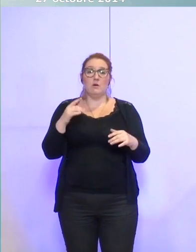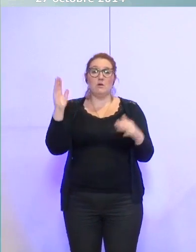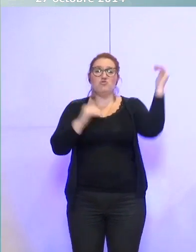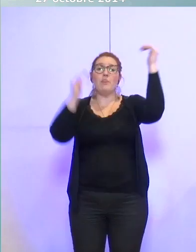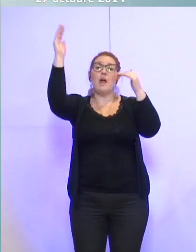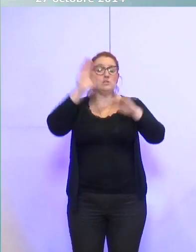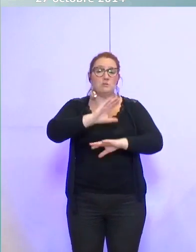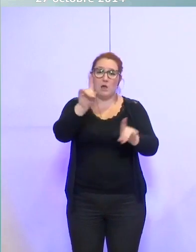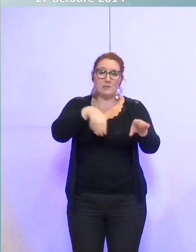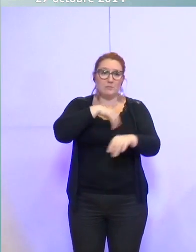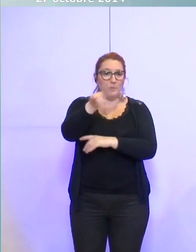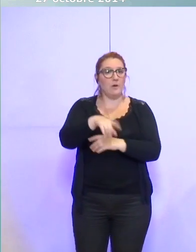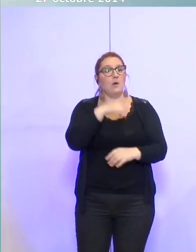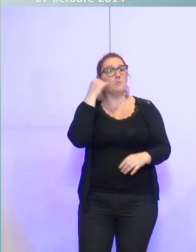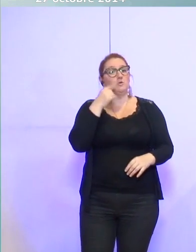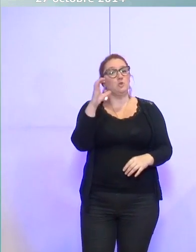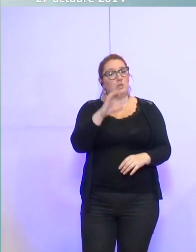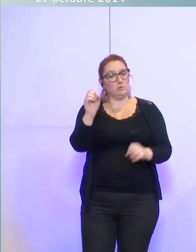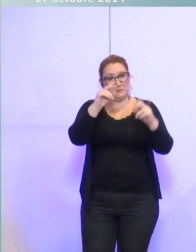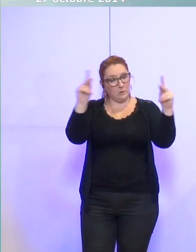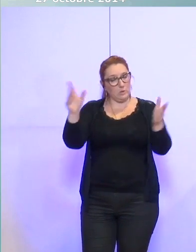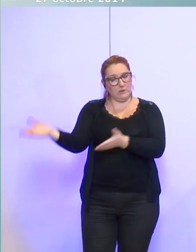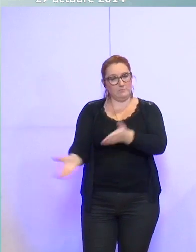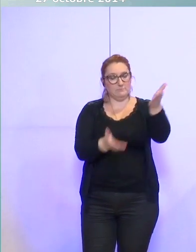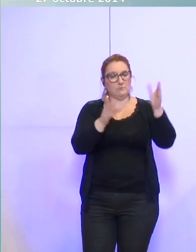Monsieur Chamussy, vous avez donc 2 minutes de suspension de séance.